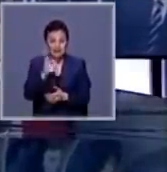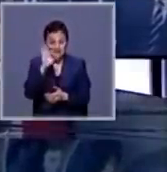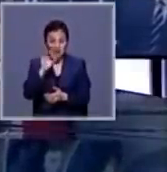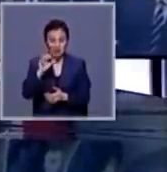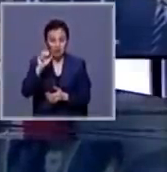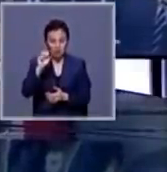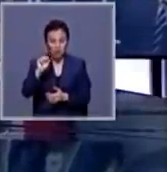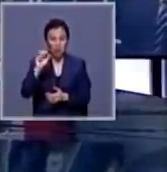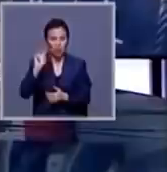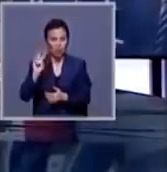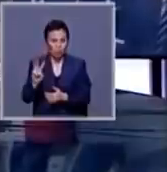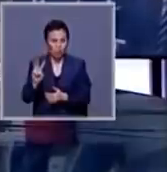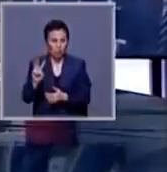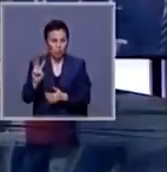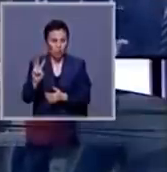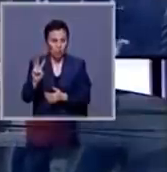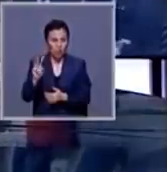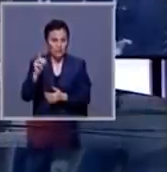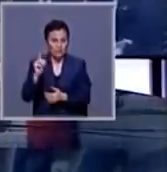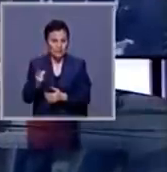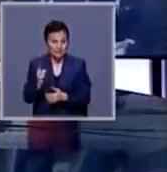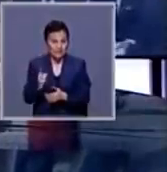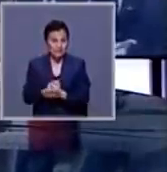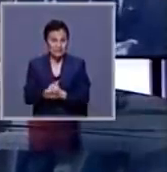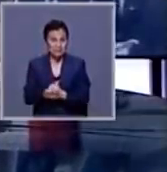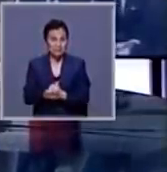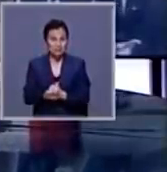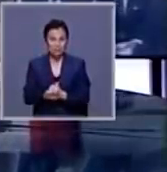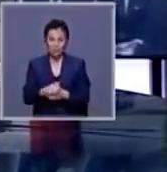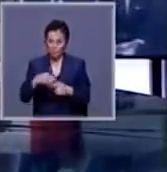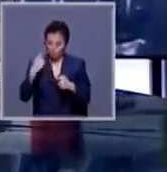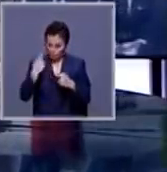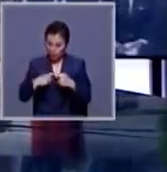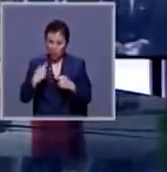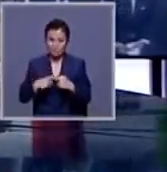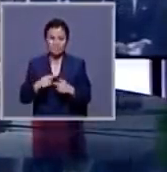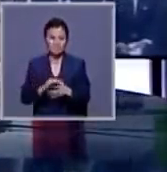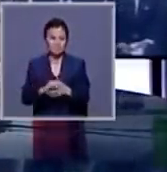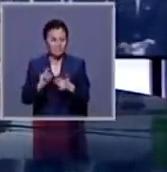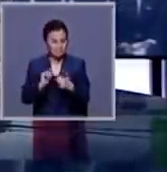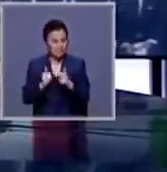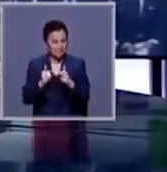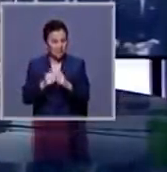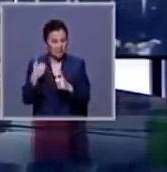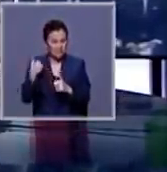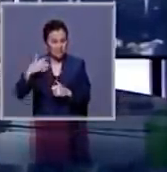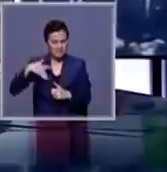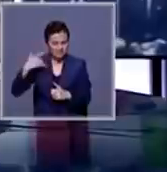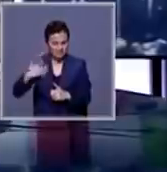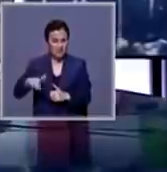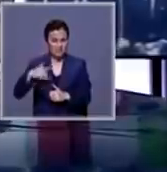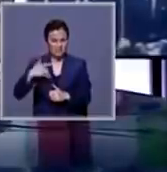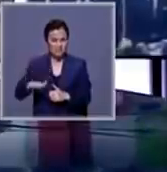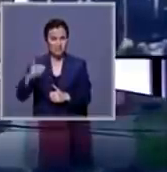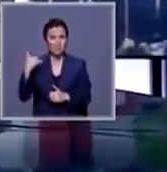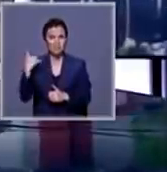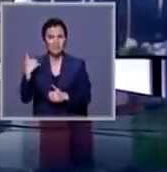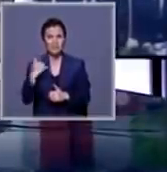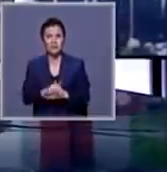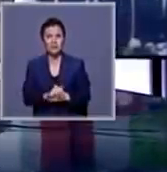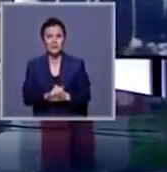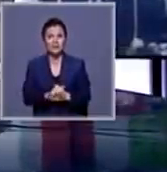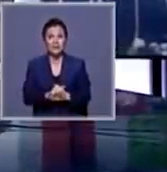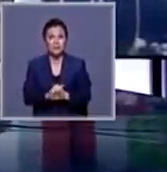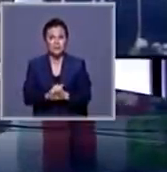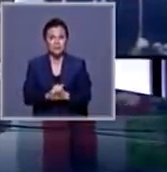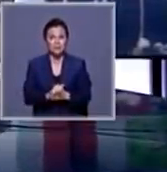จะเป็นสิ่งที่เอาเข้าจริงพอถึงตอนนั้นเนี่ยไม่ใช่ง่ายนะฮะลำบากใจนะครับลำบากใจนะฮะไม่ใช่ง่ายๆ